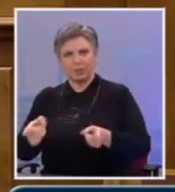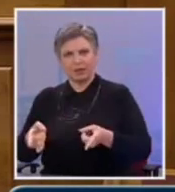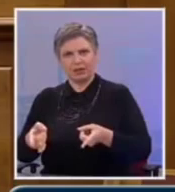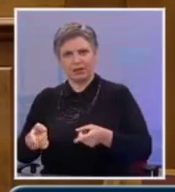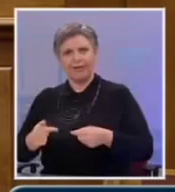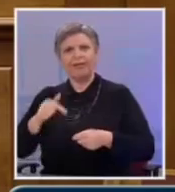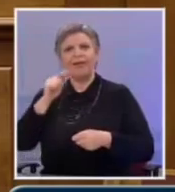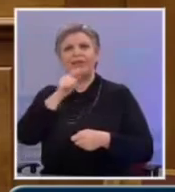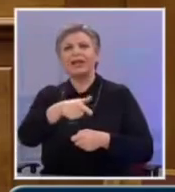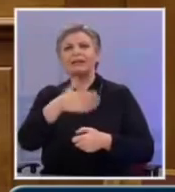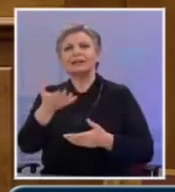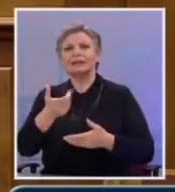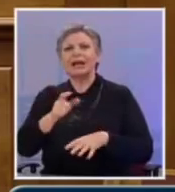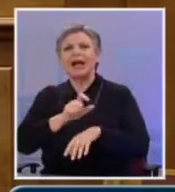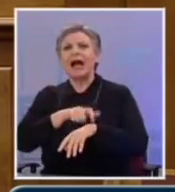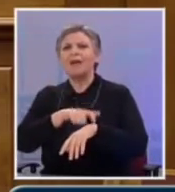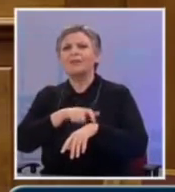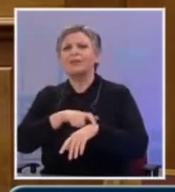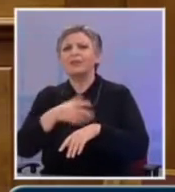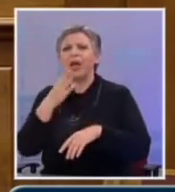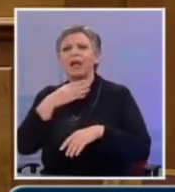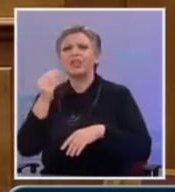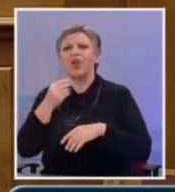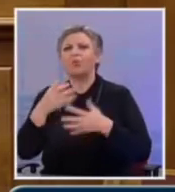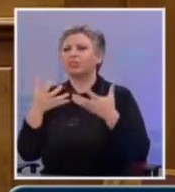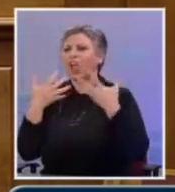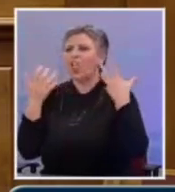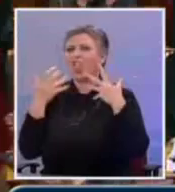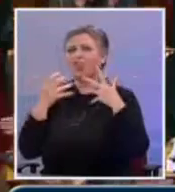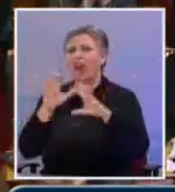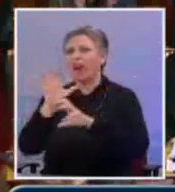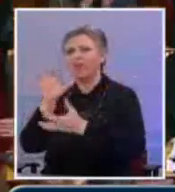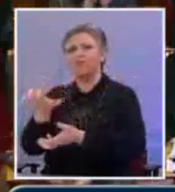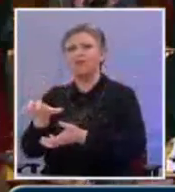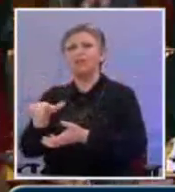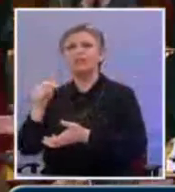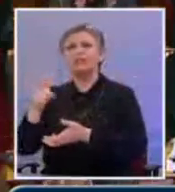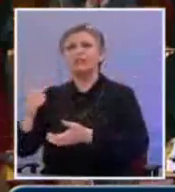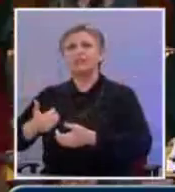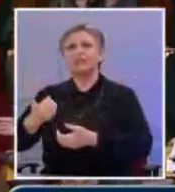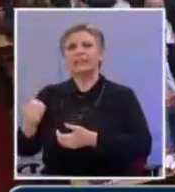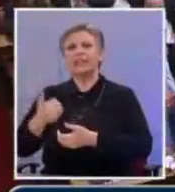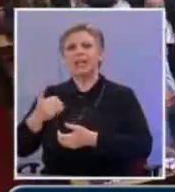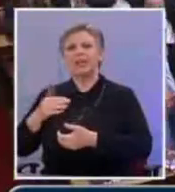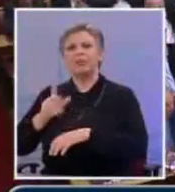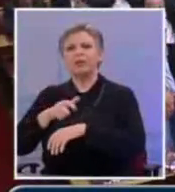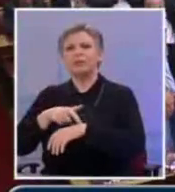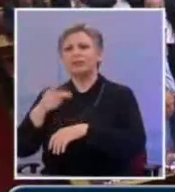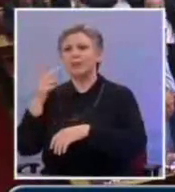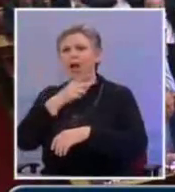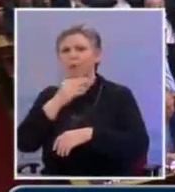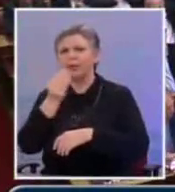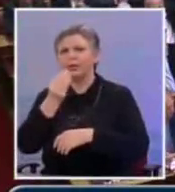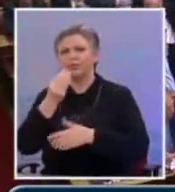20οσάχρονο απεργό πείνας που κινδυνεύει η ζωή του, αλλά σκύβει το κεφάλι στην τρόικα και στους δανειστές.